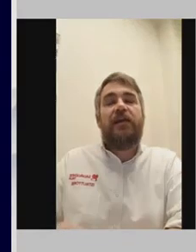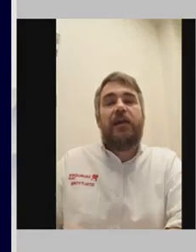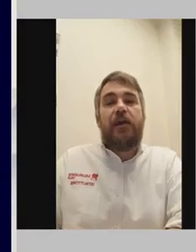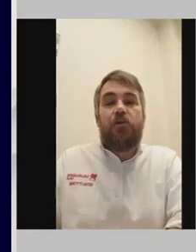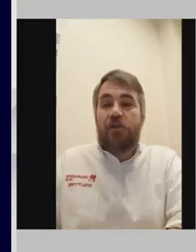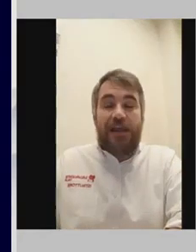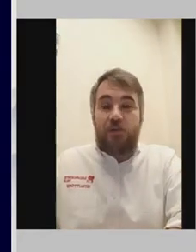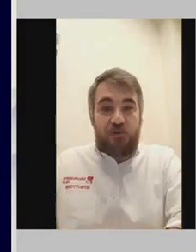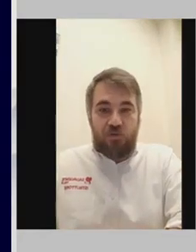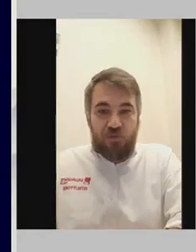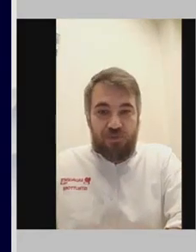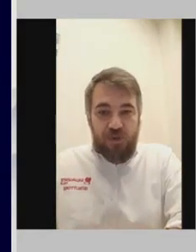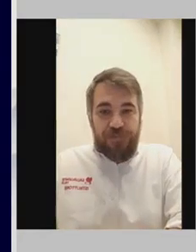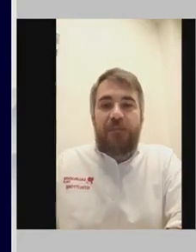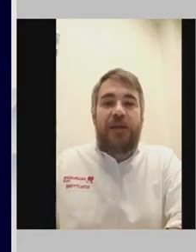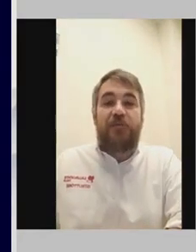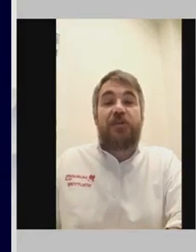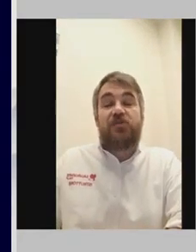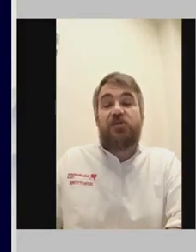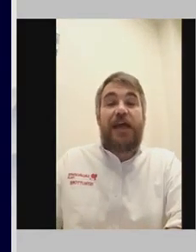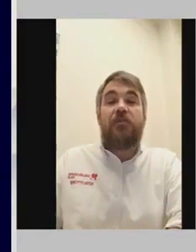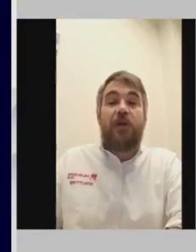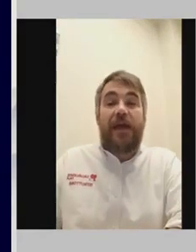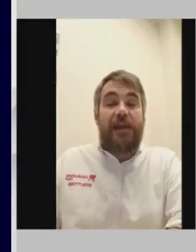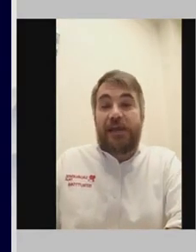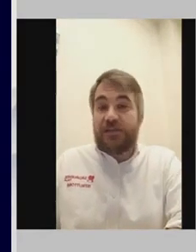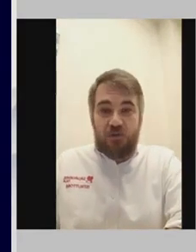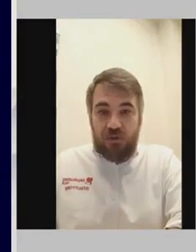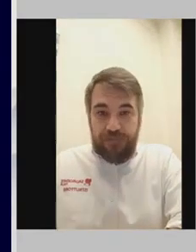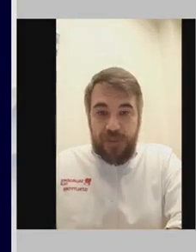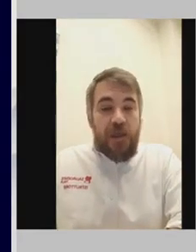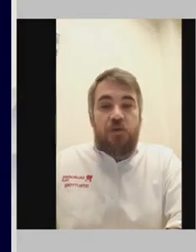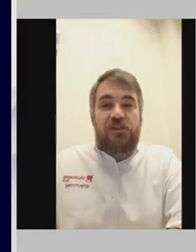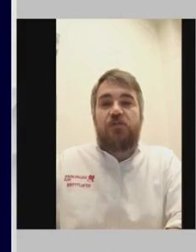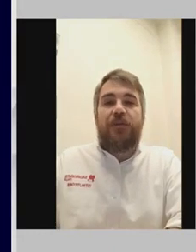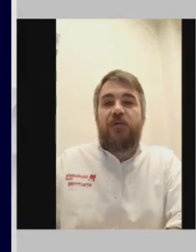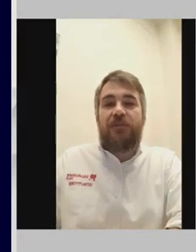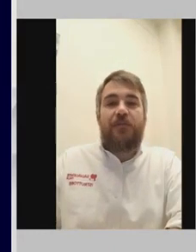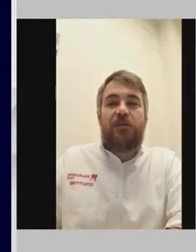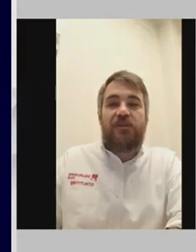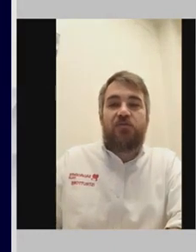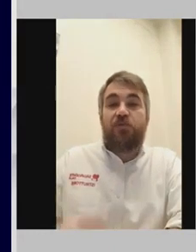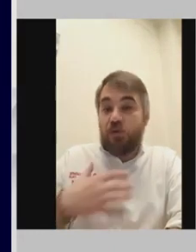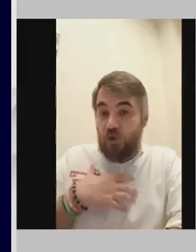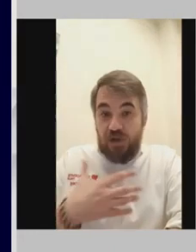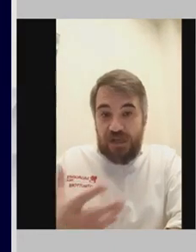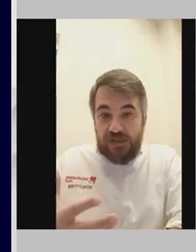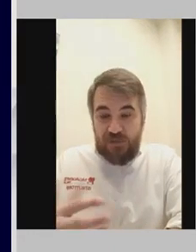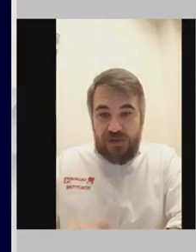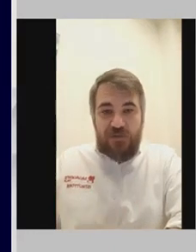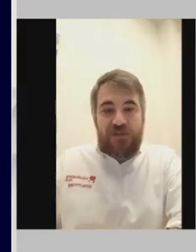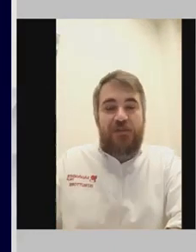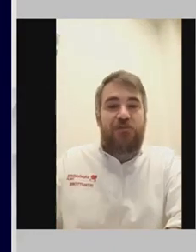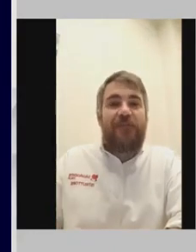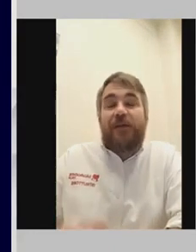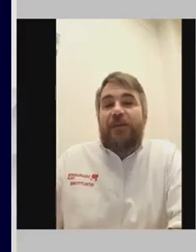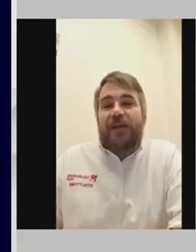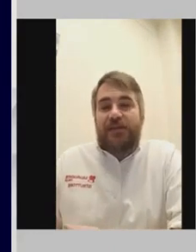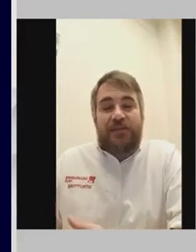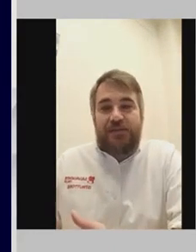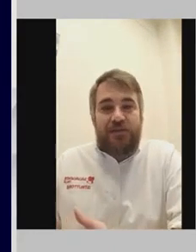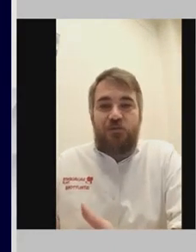tutti e 1000 cittadini non hanno alcun dubbio, il bene più prezioso che hanno è la salute, così come non abbiamo nessun dubbio noi a rispondere a questa